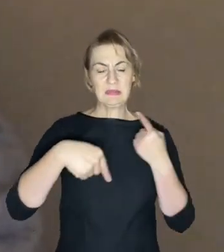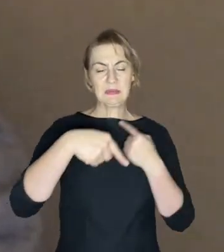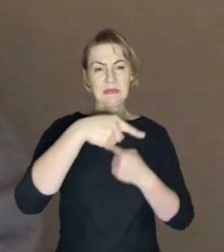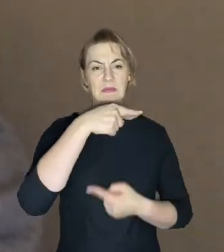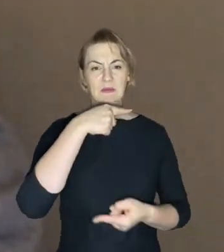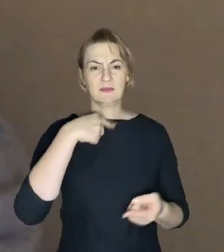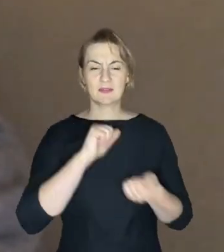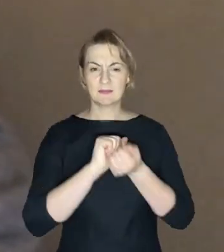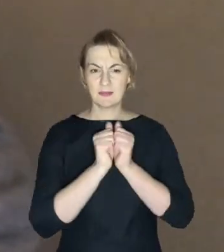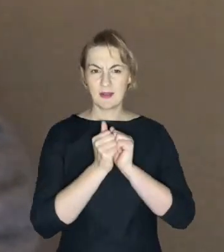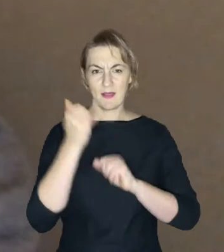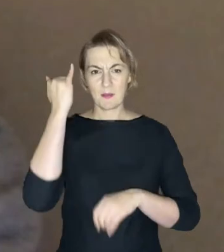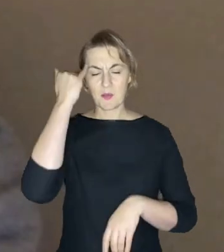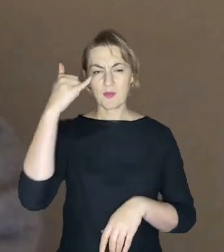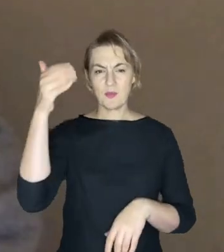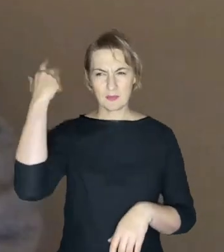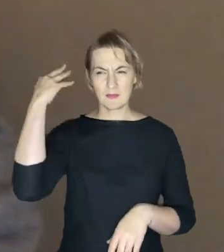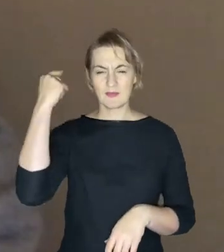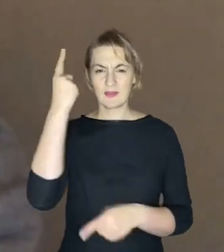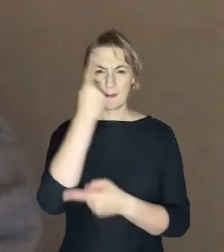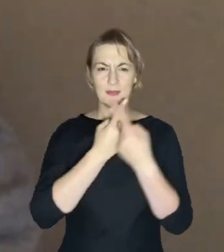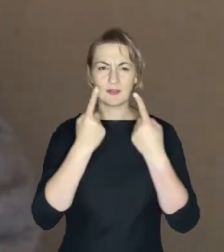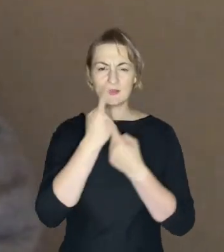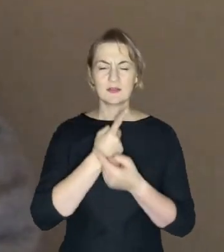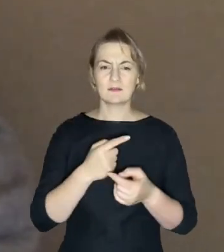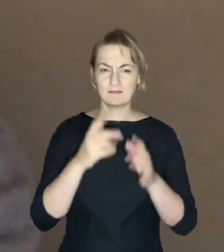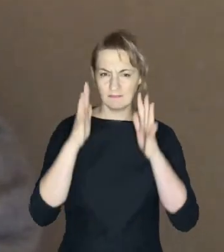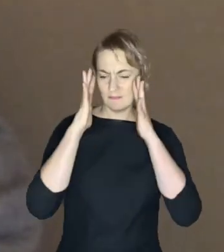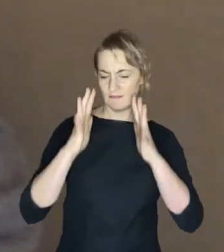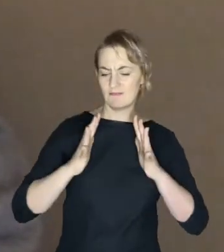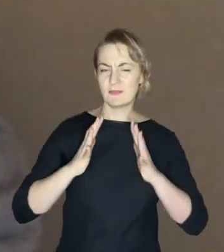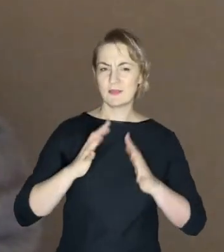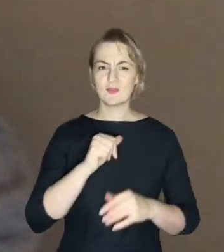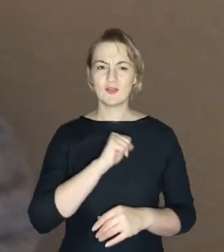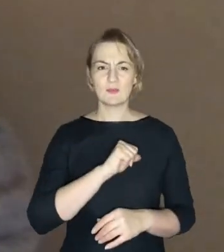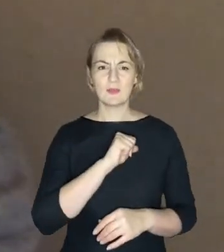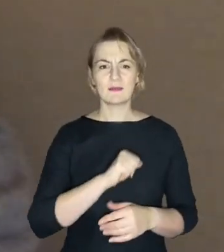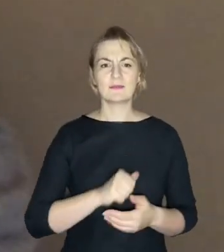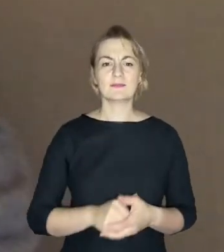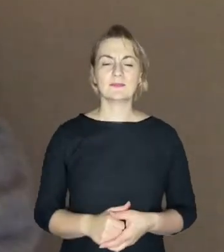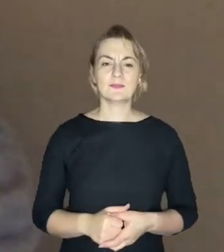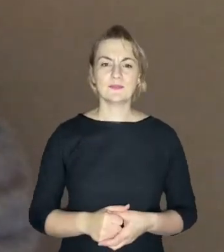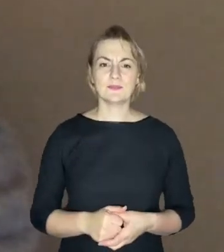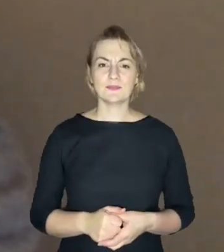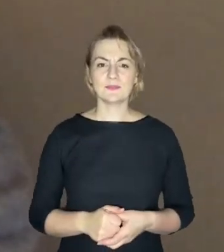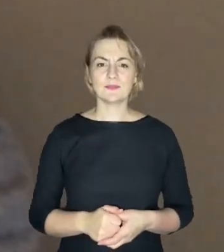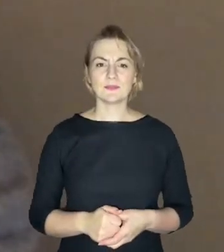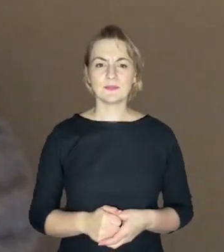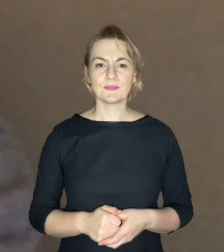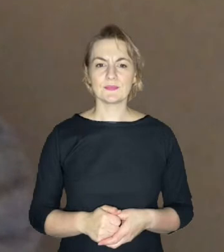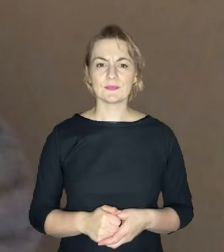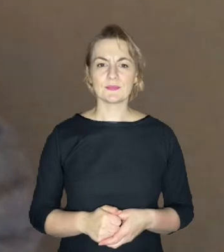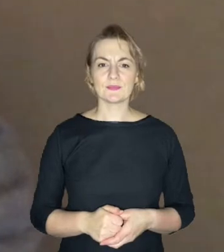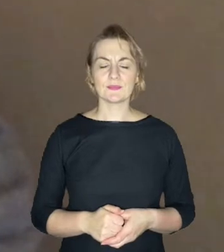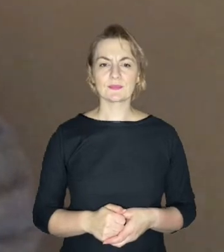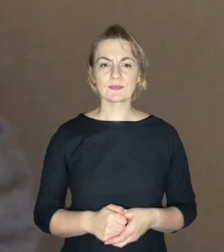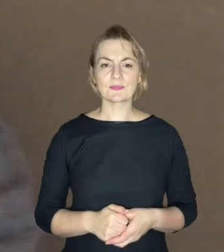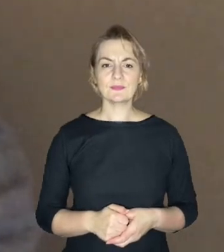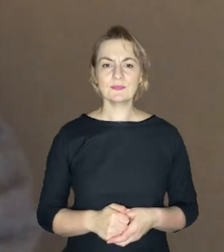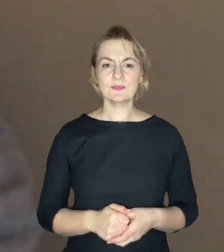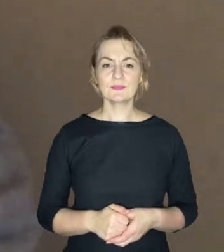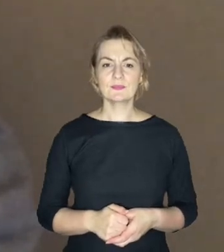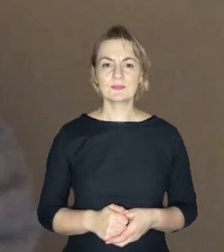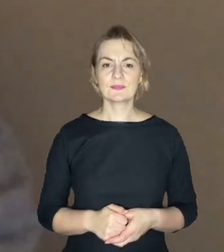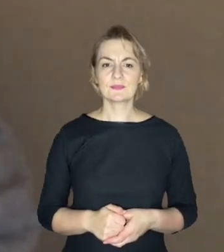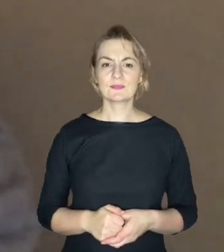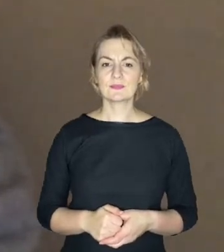tak? tego narcystycznego urojenia, tej uzurpacji antropocentrycznej, która z